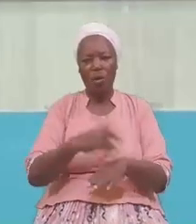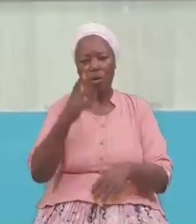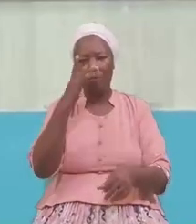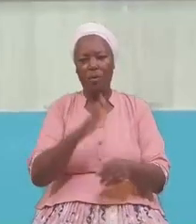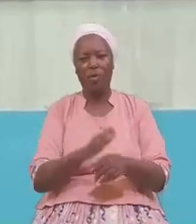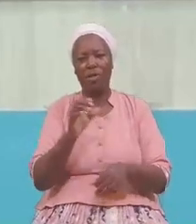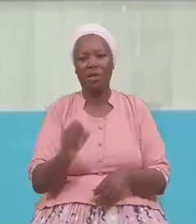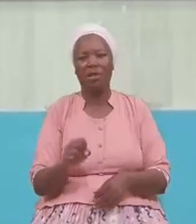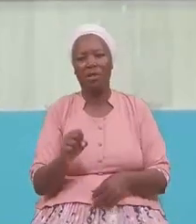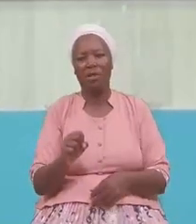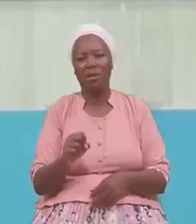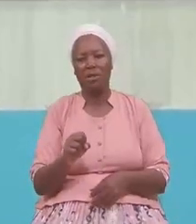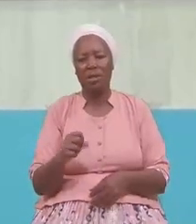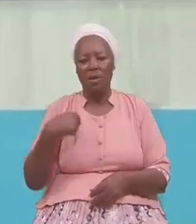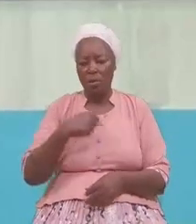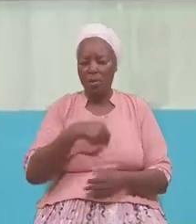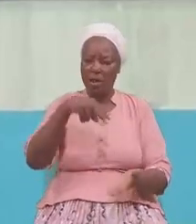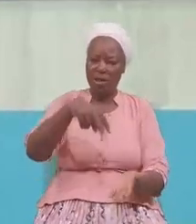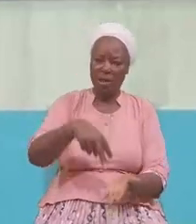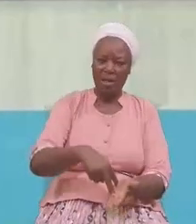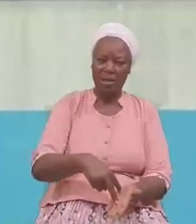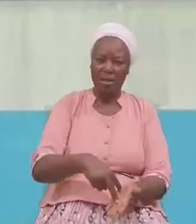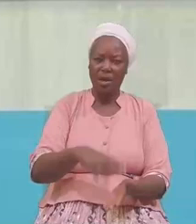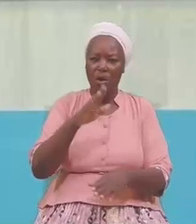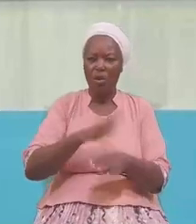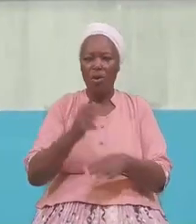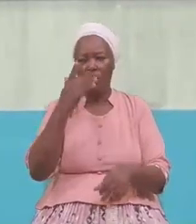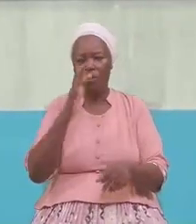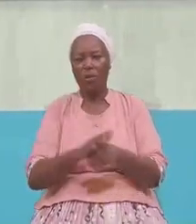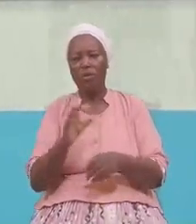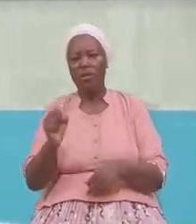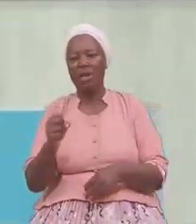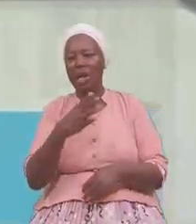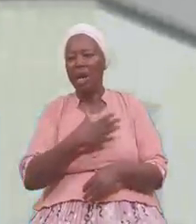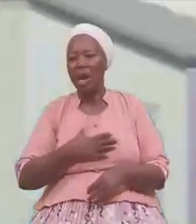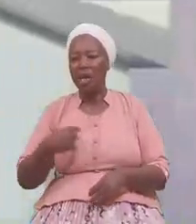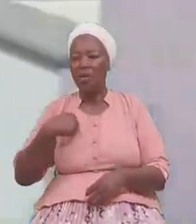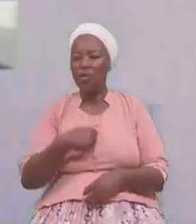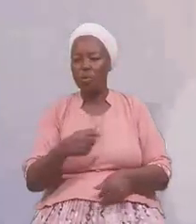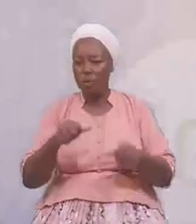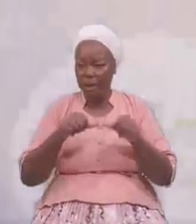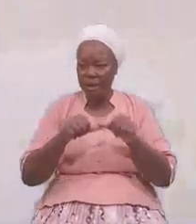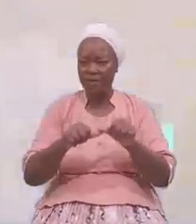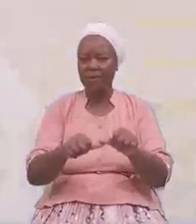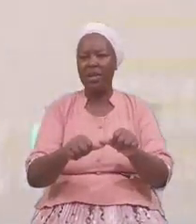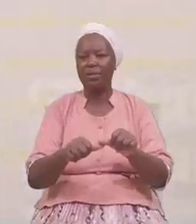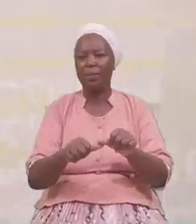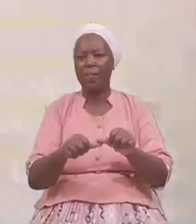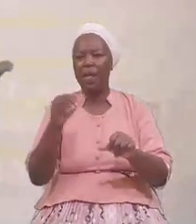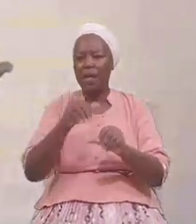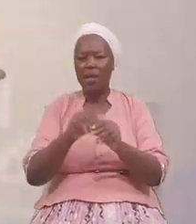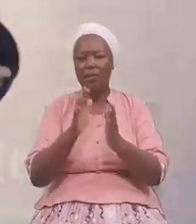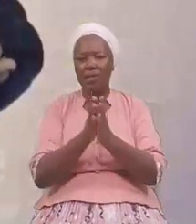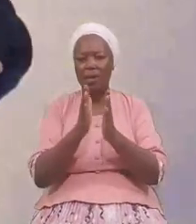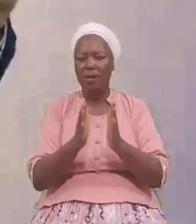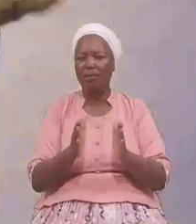Nous comptons sur les promesses et nous persévérons dans la prière